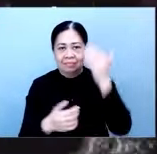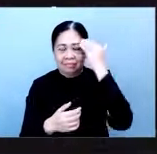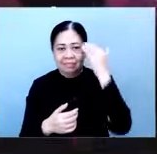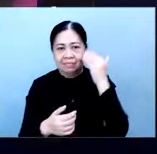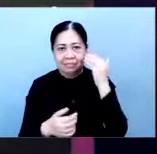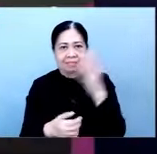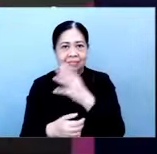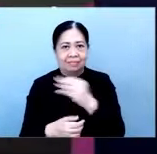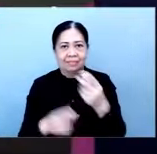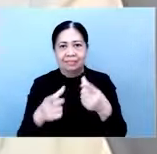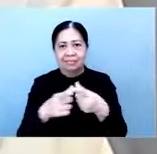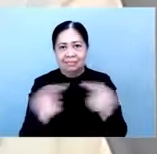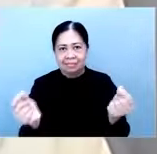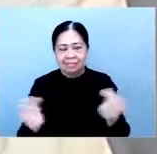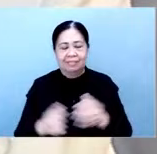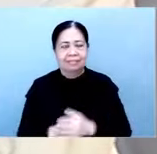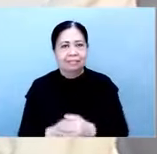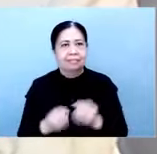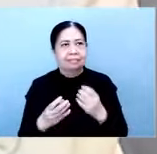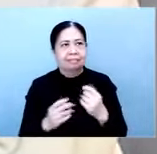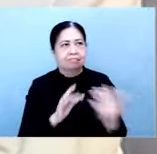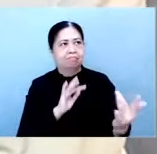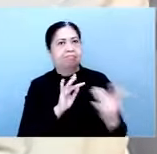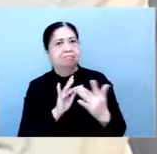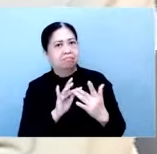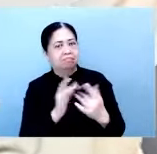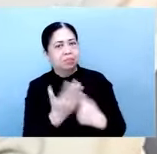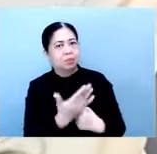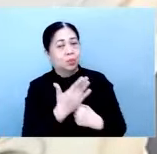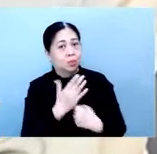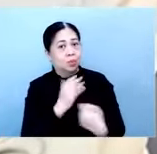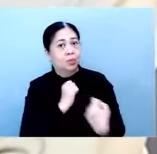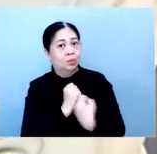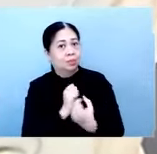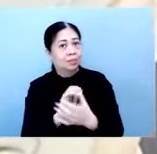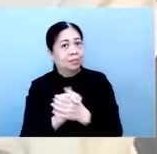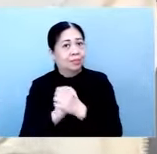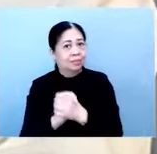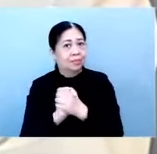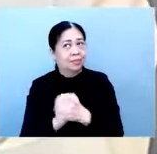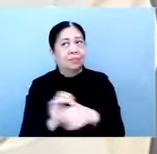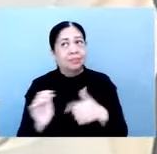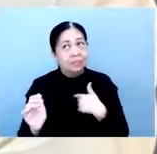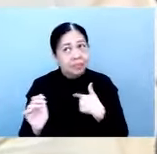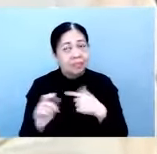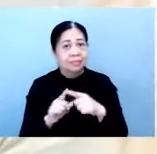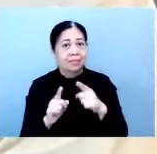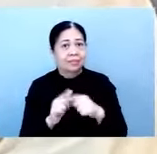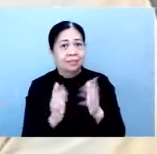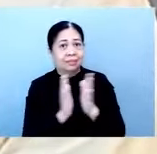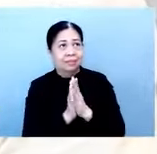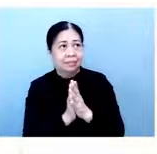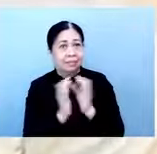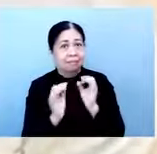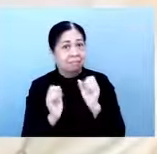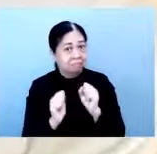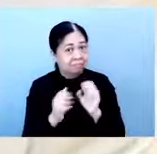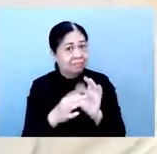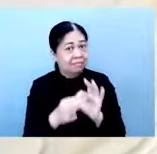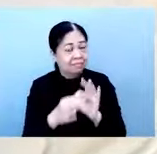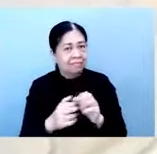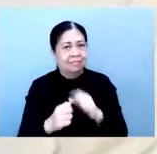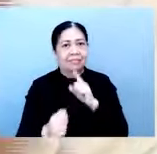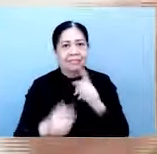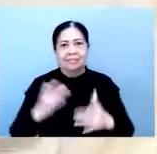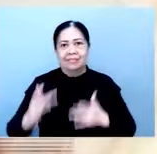at Japan. A lot of them have reached out and shown support, congratulating me, and also actually asking if we can collaborate. I'm